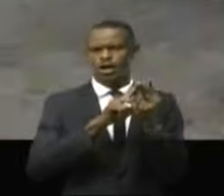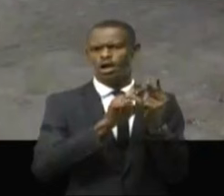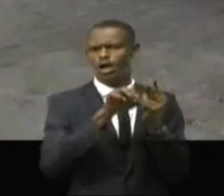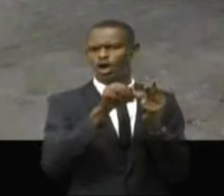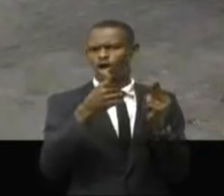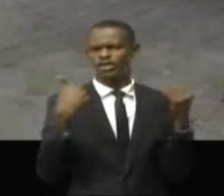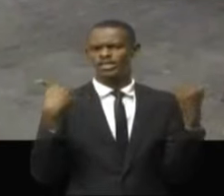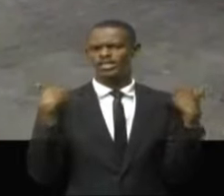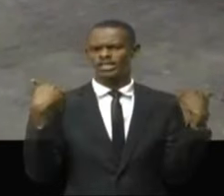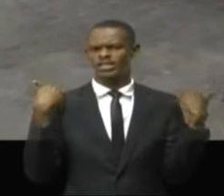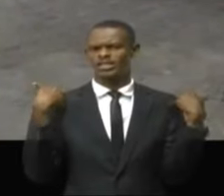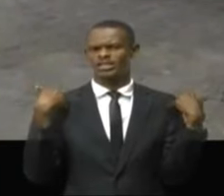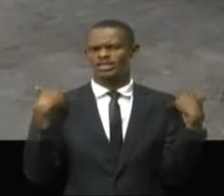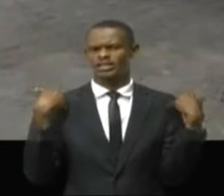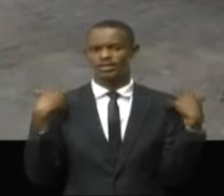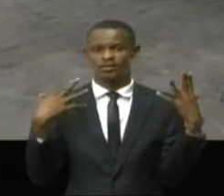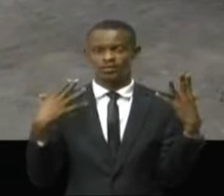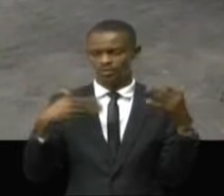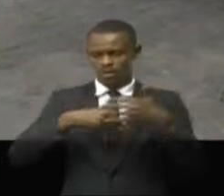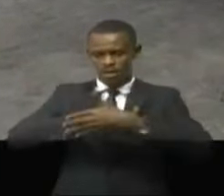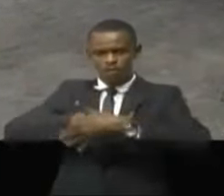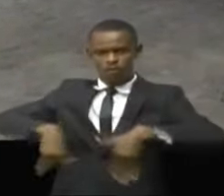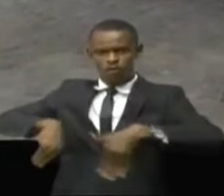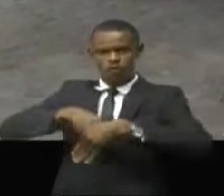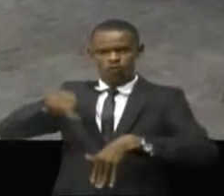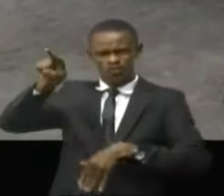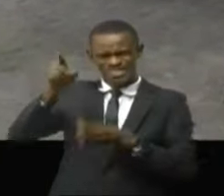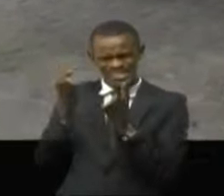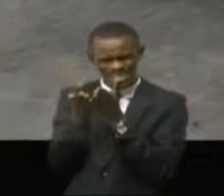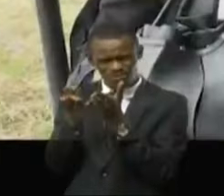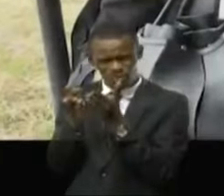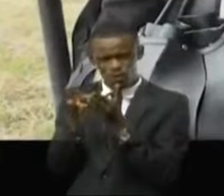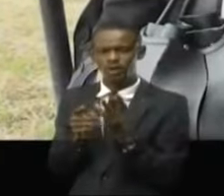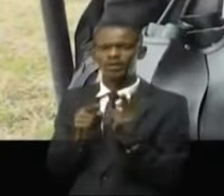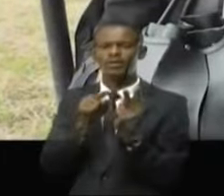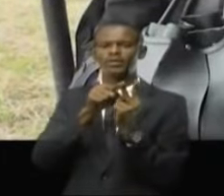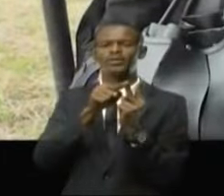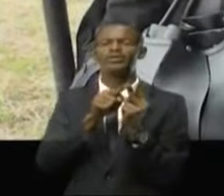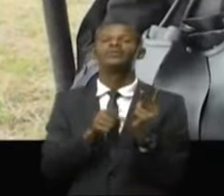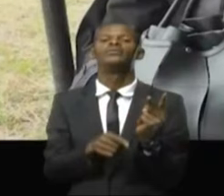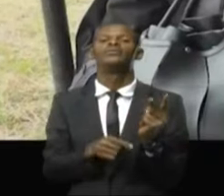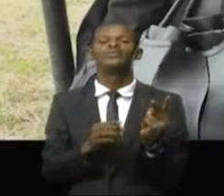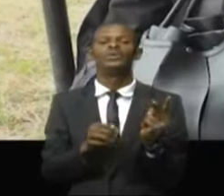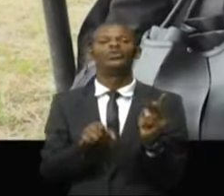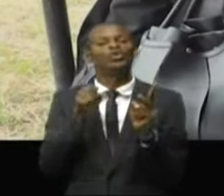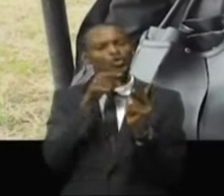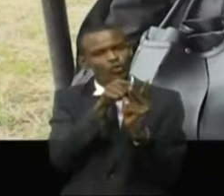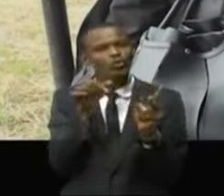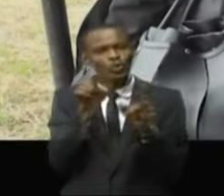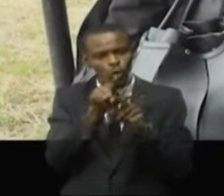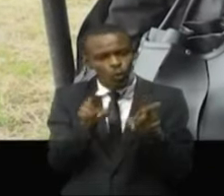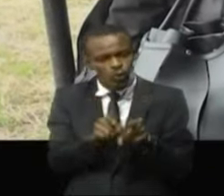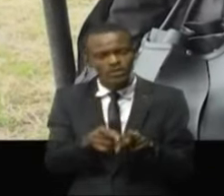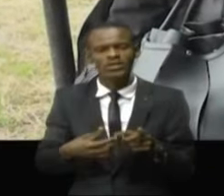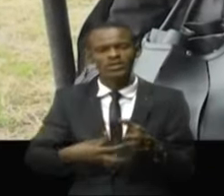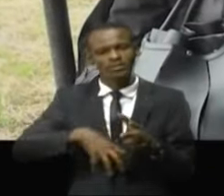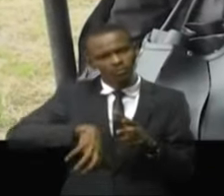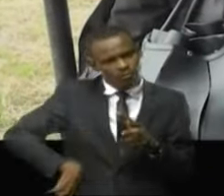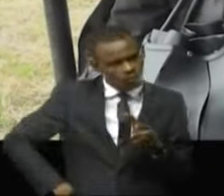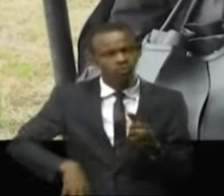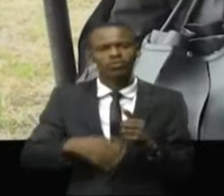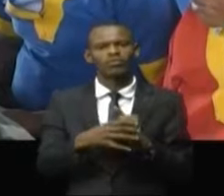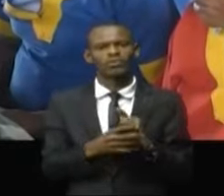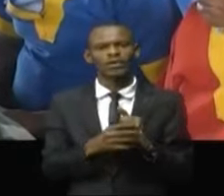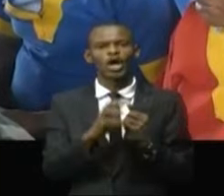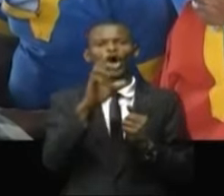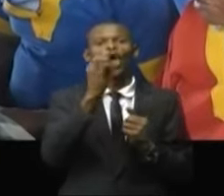des frontières à Bukavu, est poursuivi pour les mêmes motifs, aide, assistance et facilité à la sortie illicite de l'or par les tenanciers de